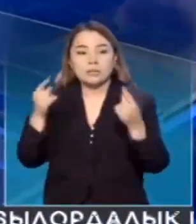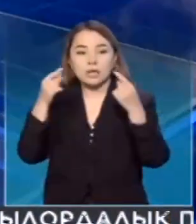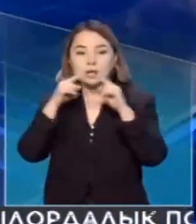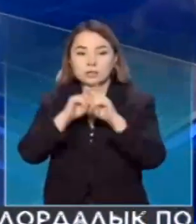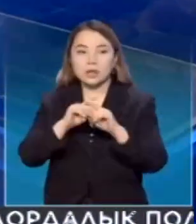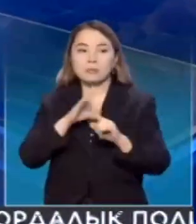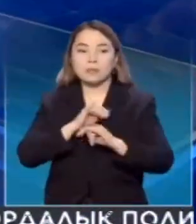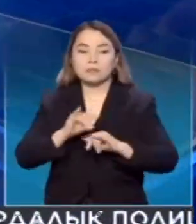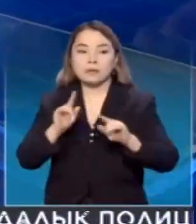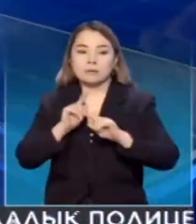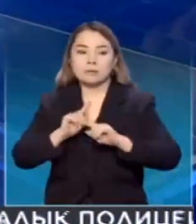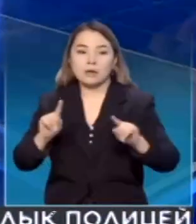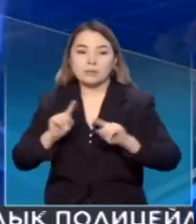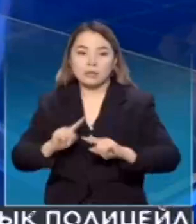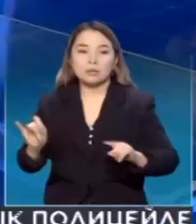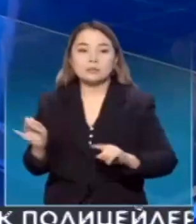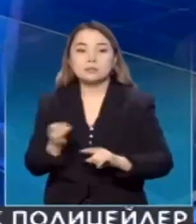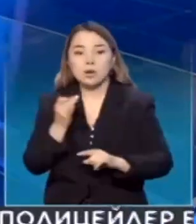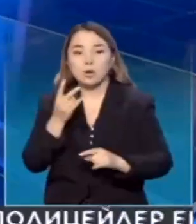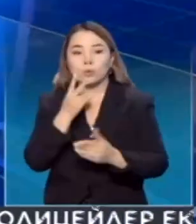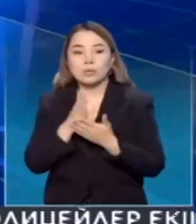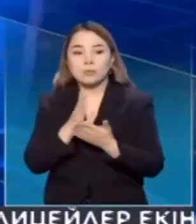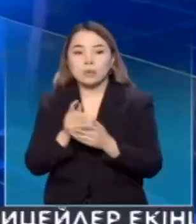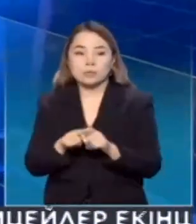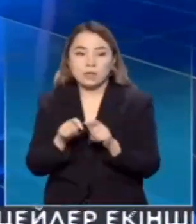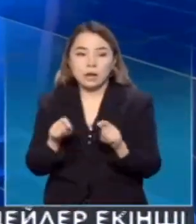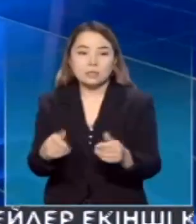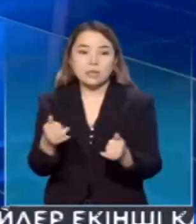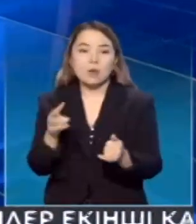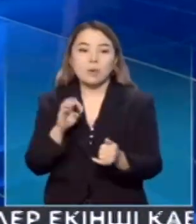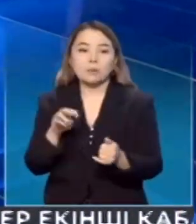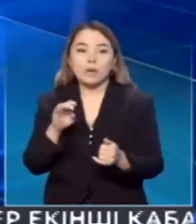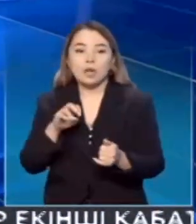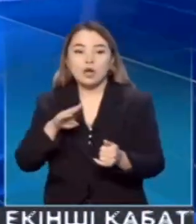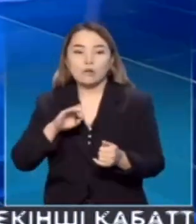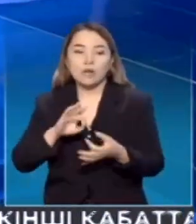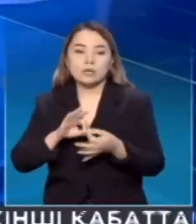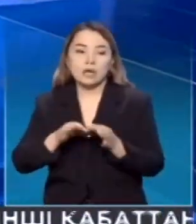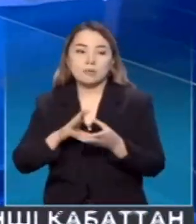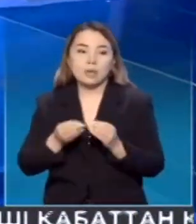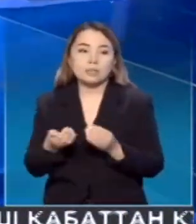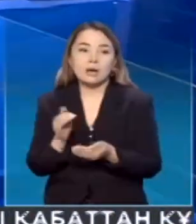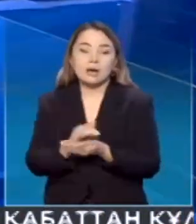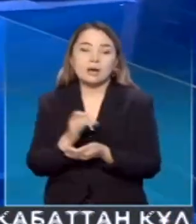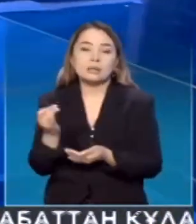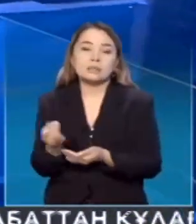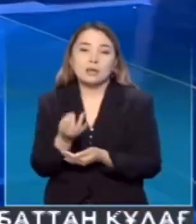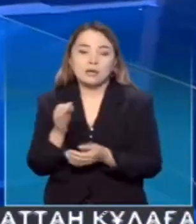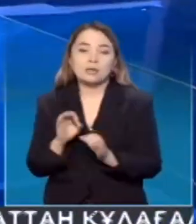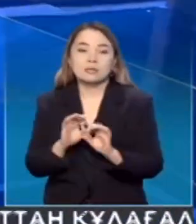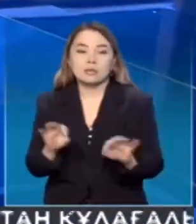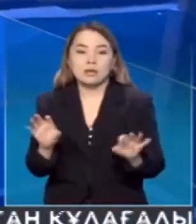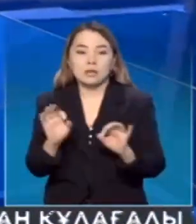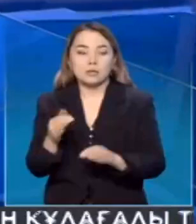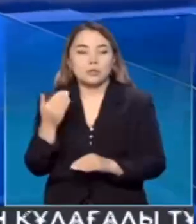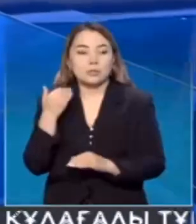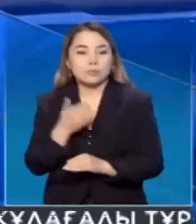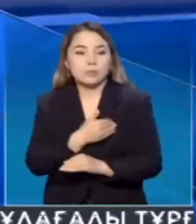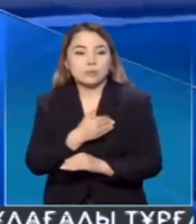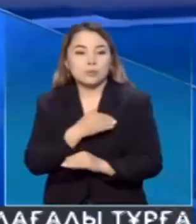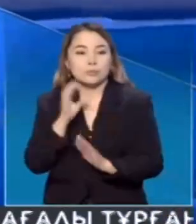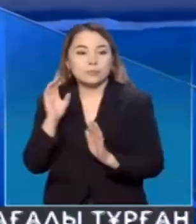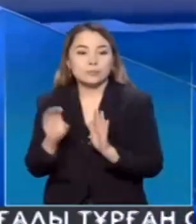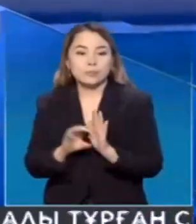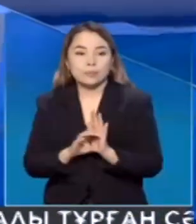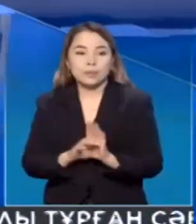технологияның трендтеріне де көңіл бөлініп жатыр. Олай болса, мобилографияның қырсырымен танысып көрейік. Ақмаржан Хафизқызының материалы.